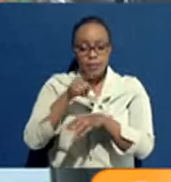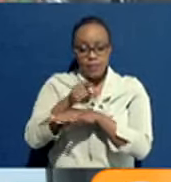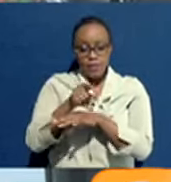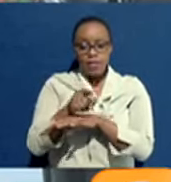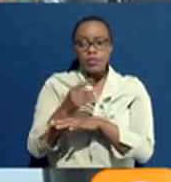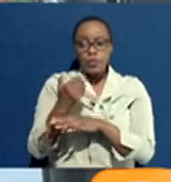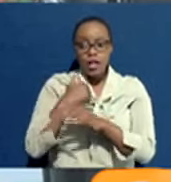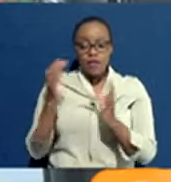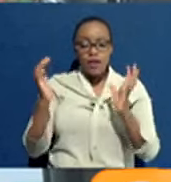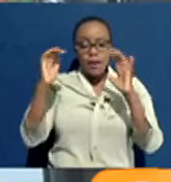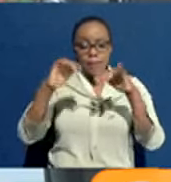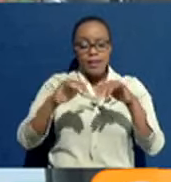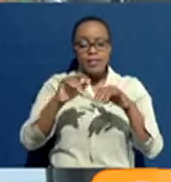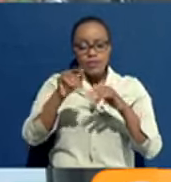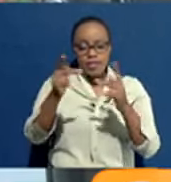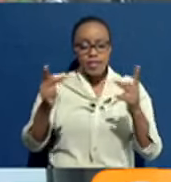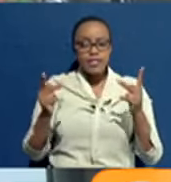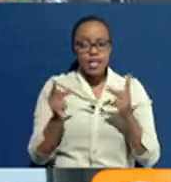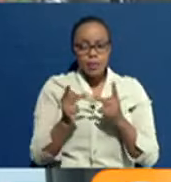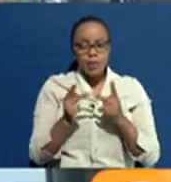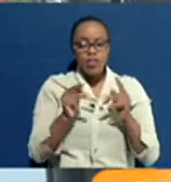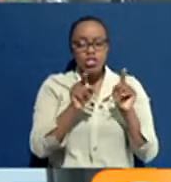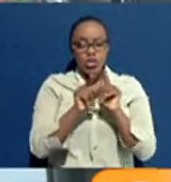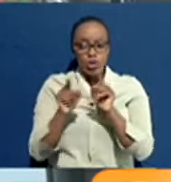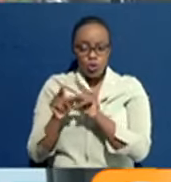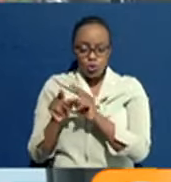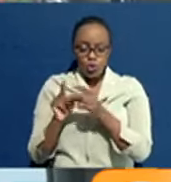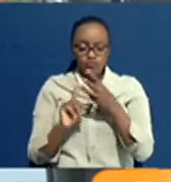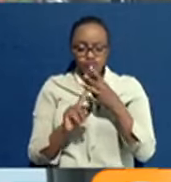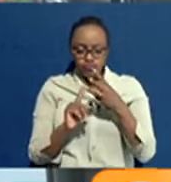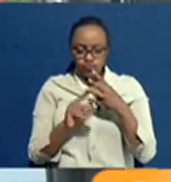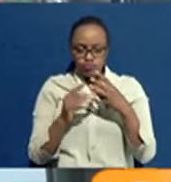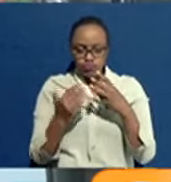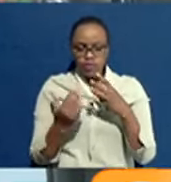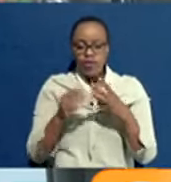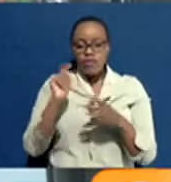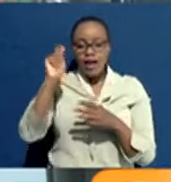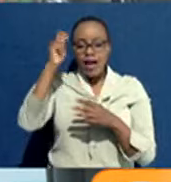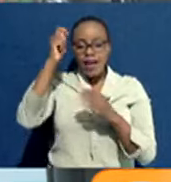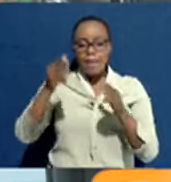tutakuwa na summit mahali hapa, na ile pia vile vile barabara ya